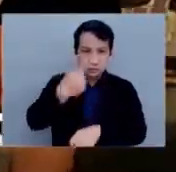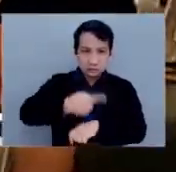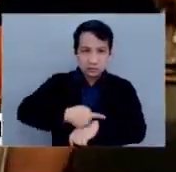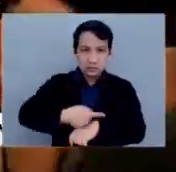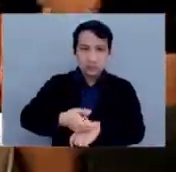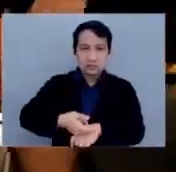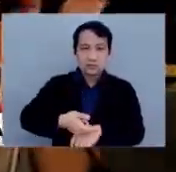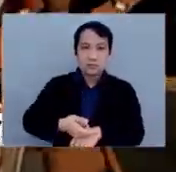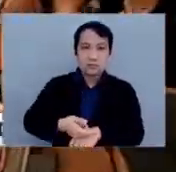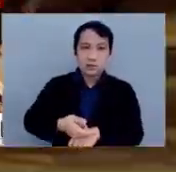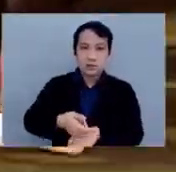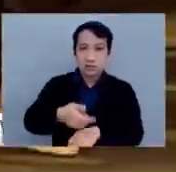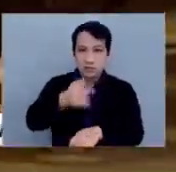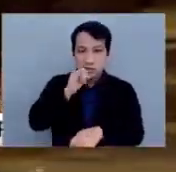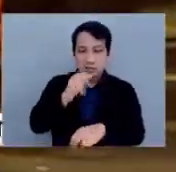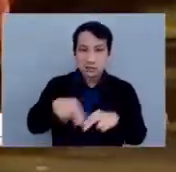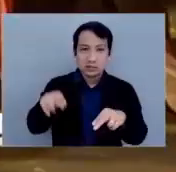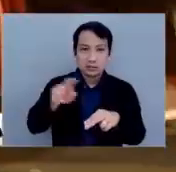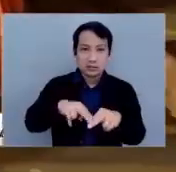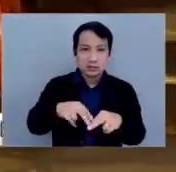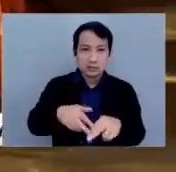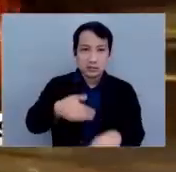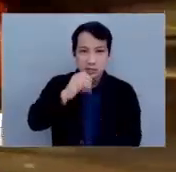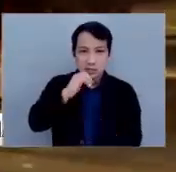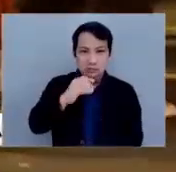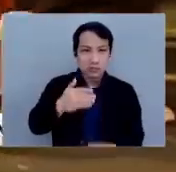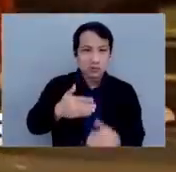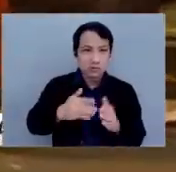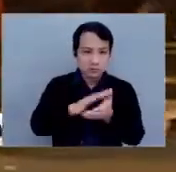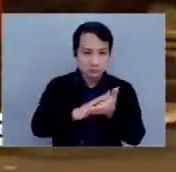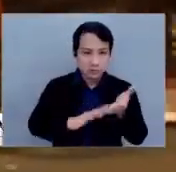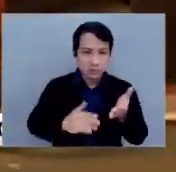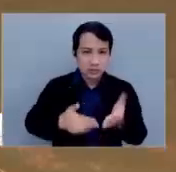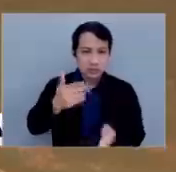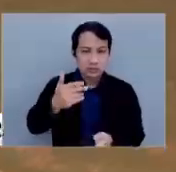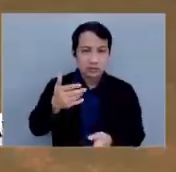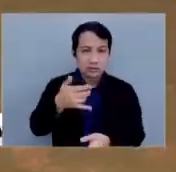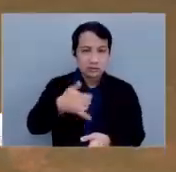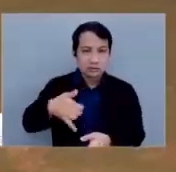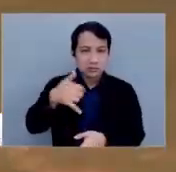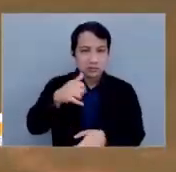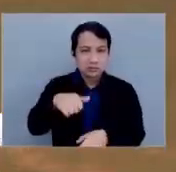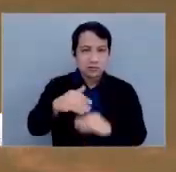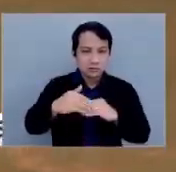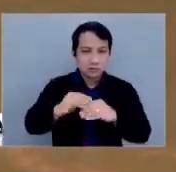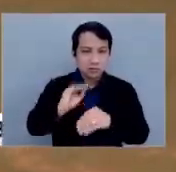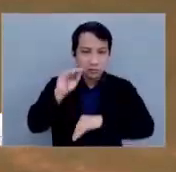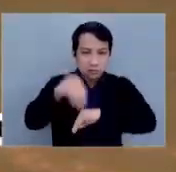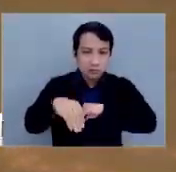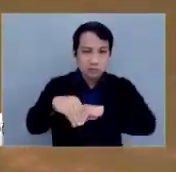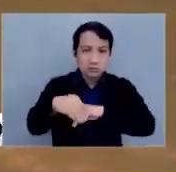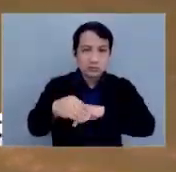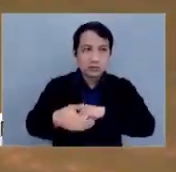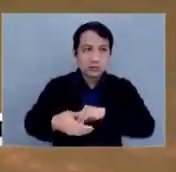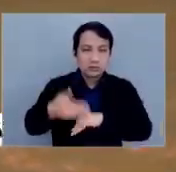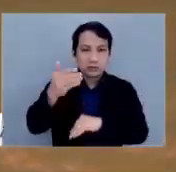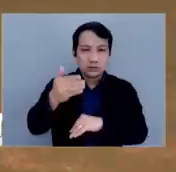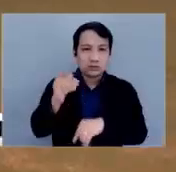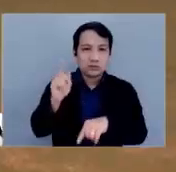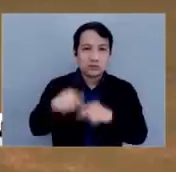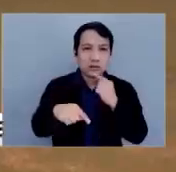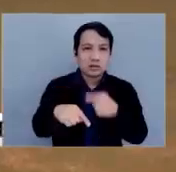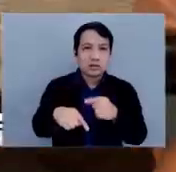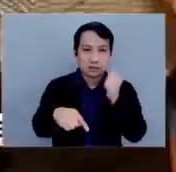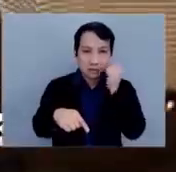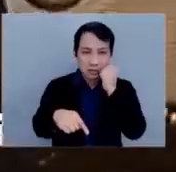maaari pa rin pong tumaas ang inyong mga blood alcohol levels. Mas mataas ang tsansa na sumobra sa pag-inom ng alak ang mga taong may mataas